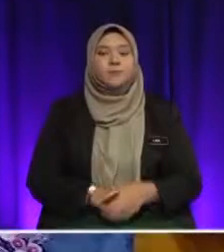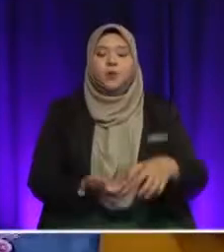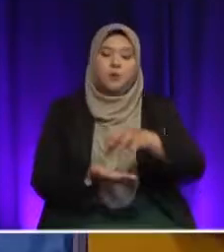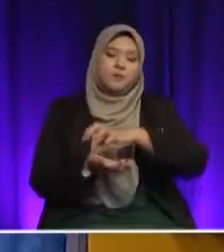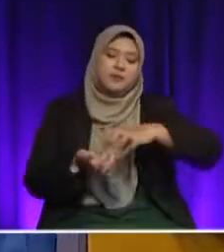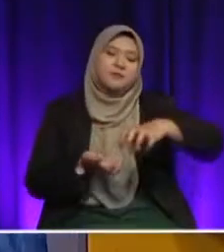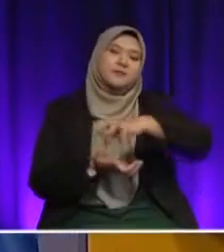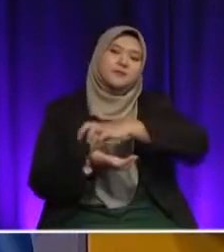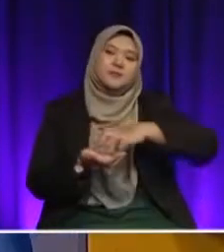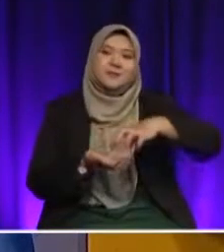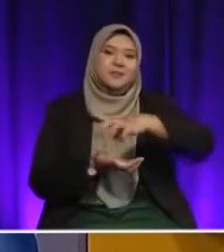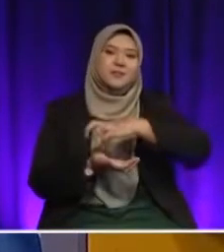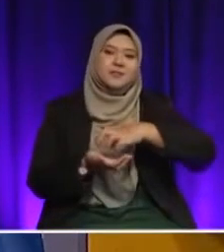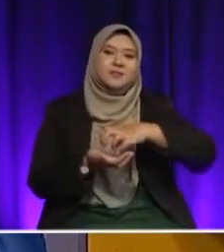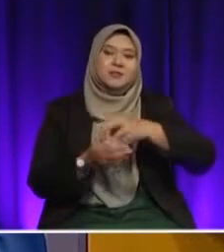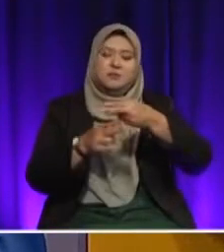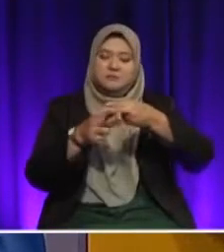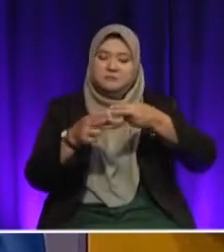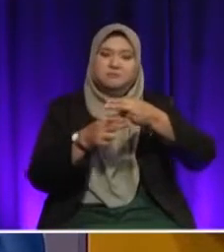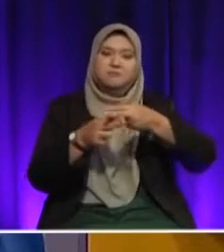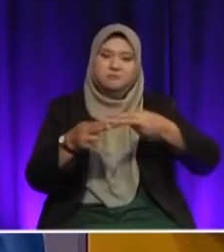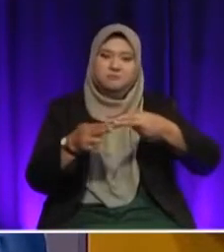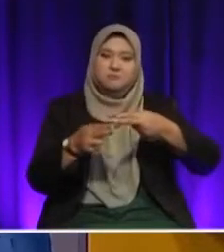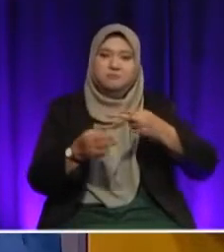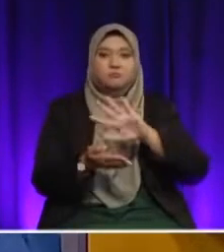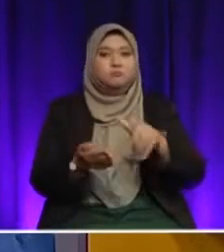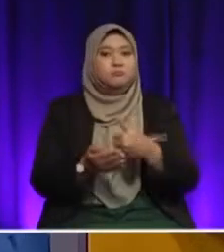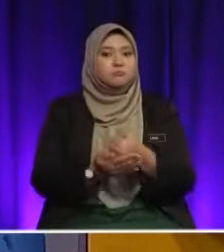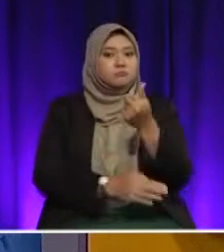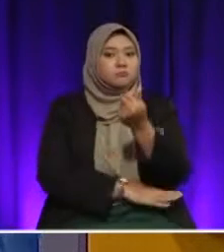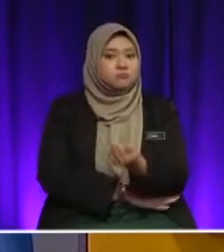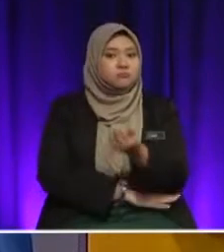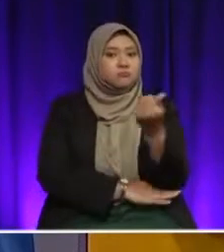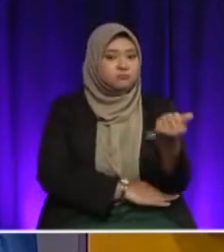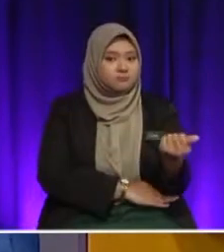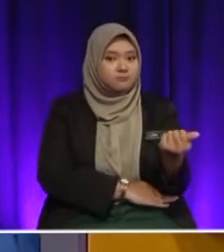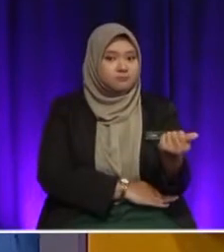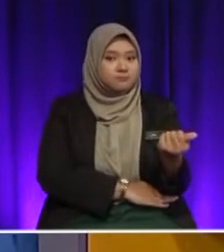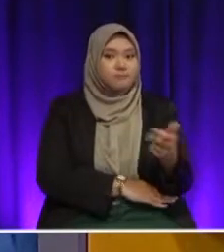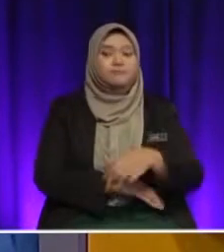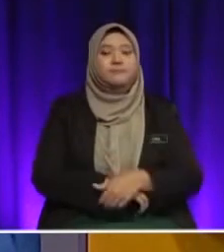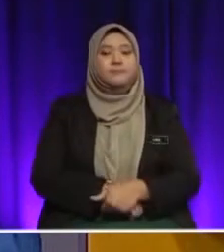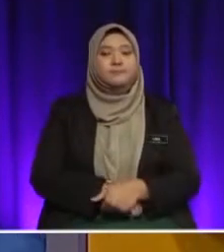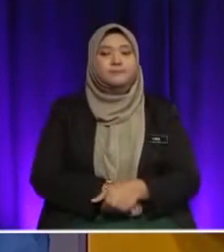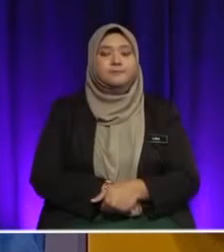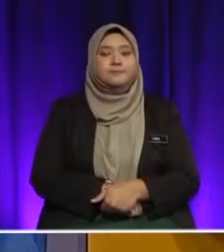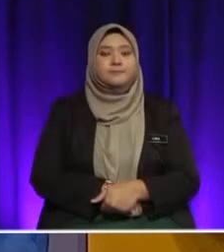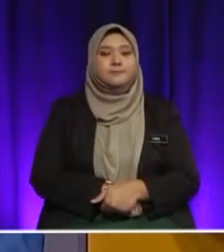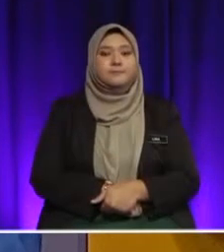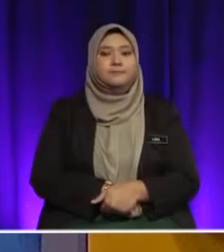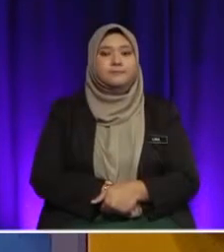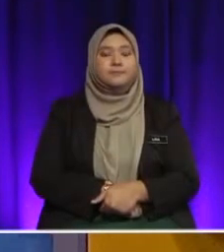dan juga pisau Kenapa bahasa Inggris boleh ke Jawa dan bahasa Inggris boleh